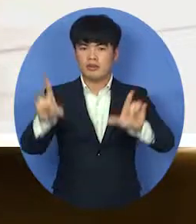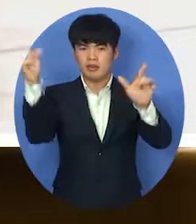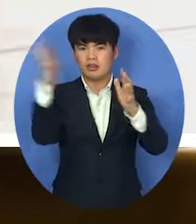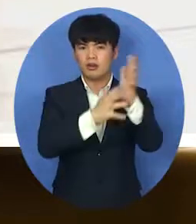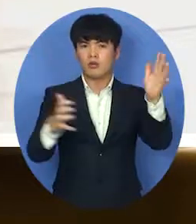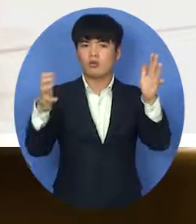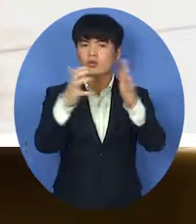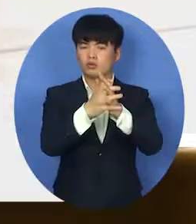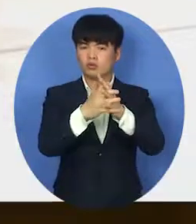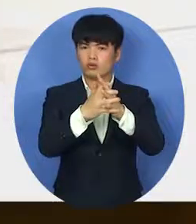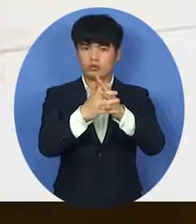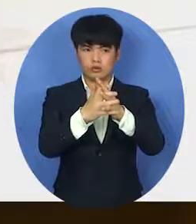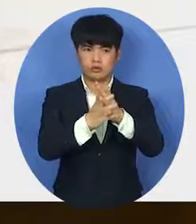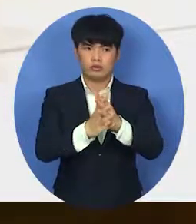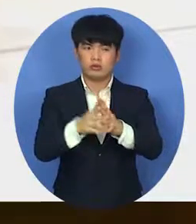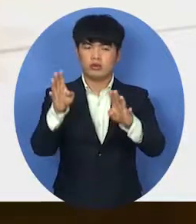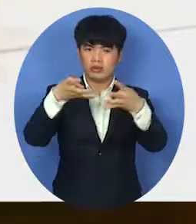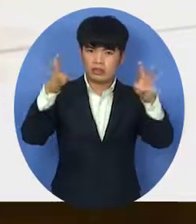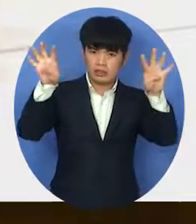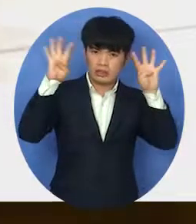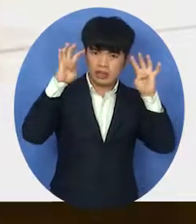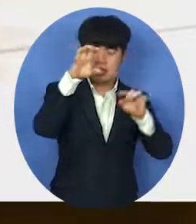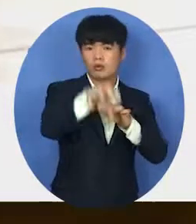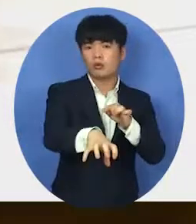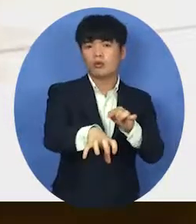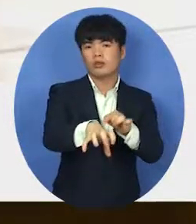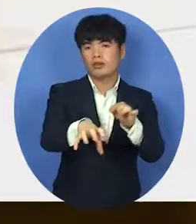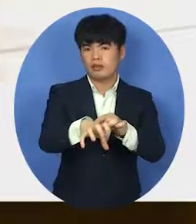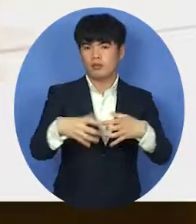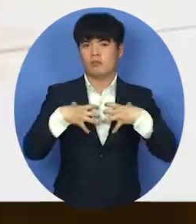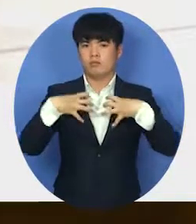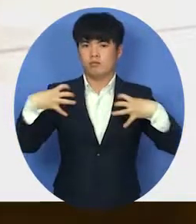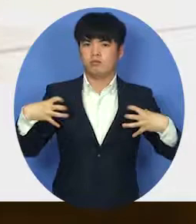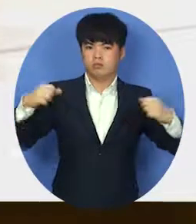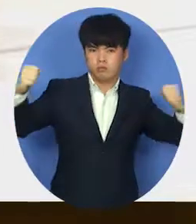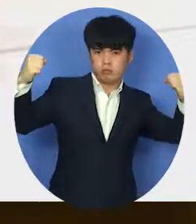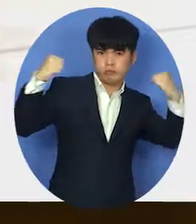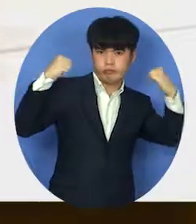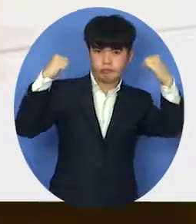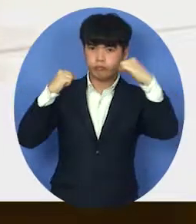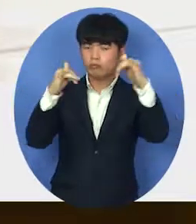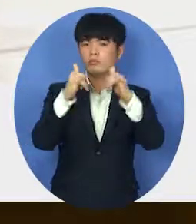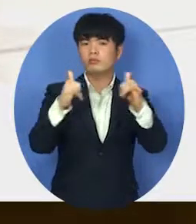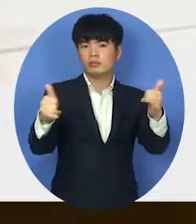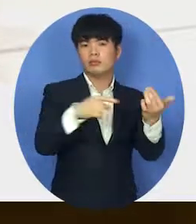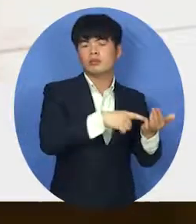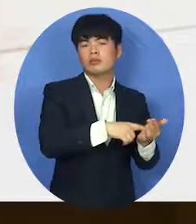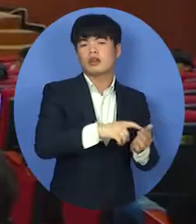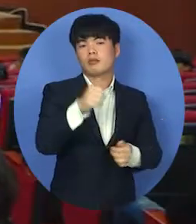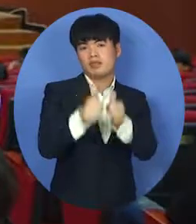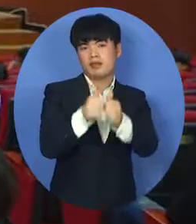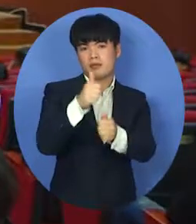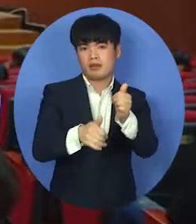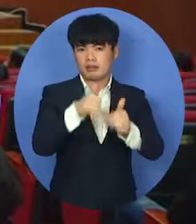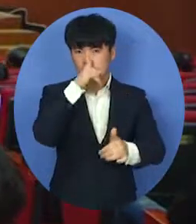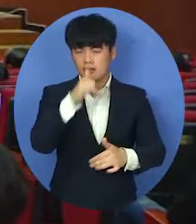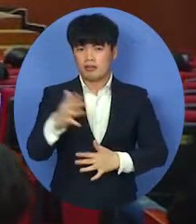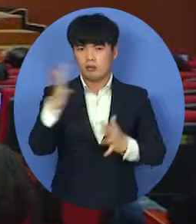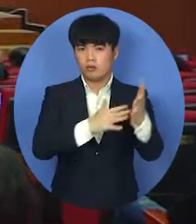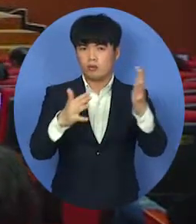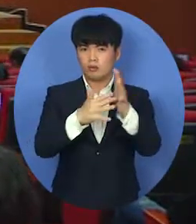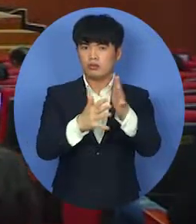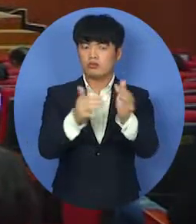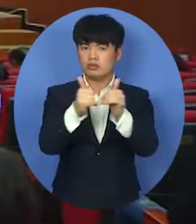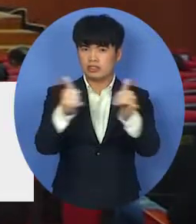지난 13일 공주대학교 백제교육문화관에서 제1회 공주시장기 보디빌딩 대회가 열렸습니다. 이번